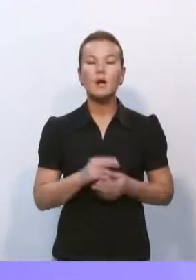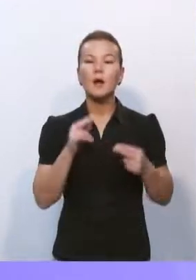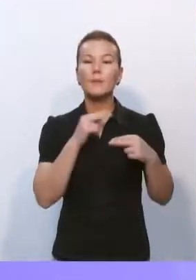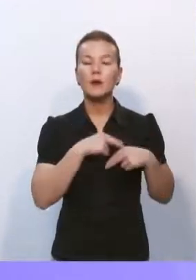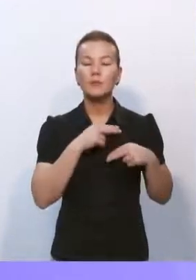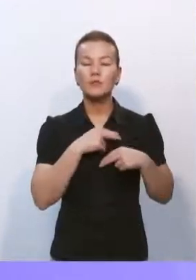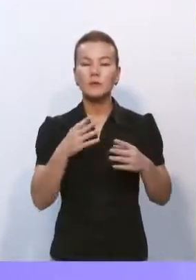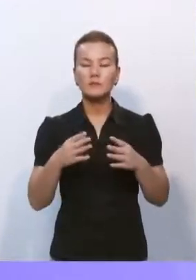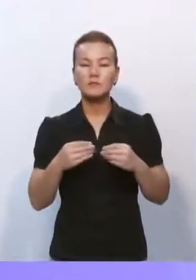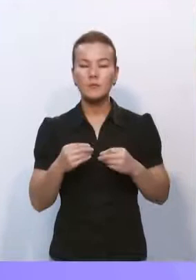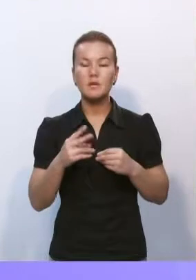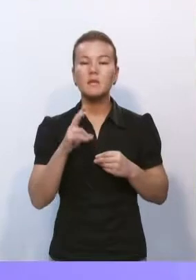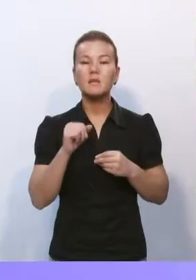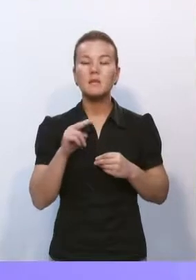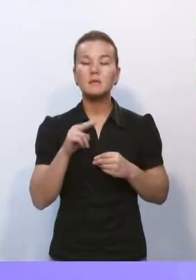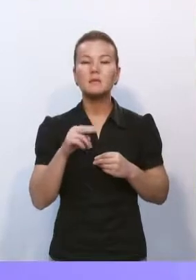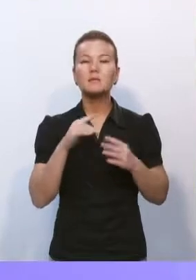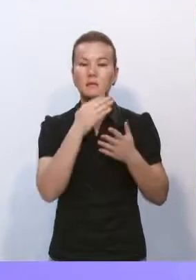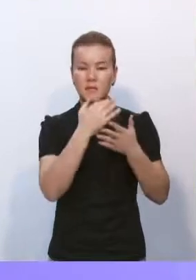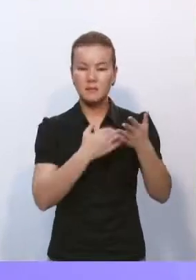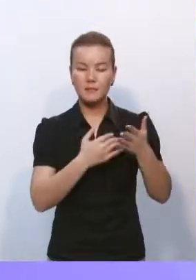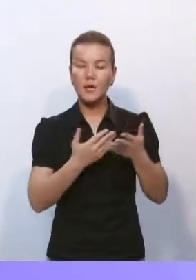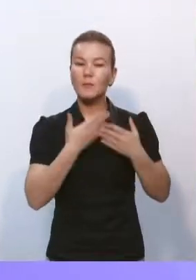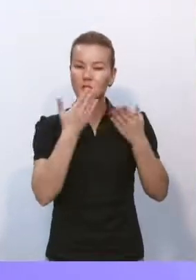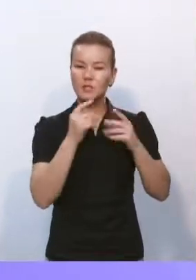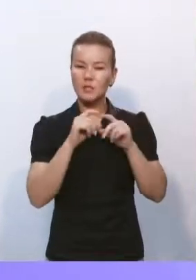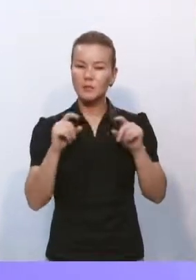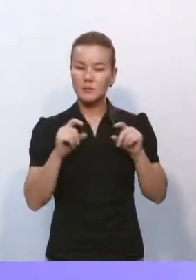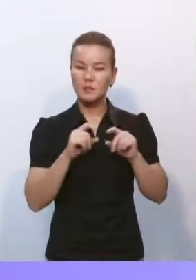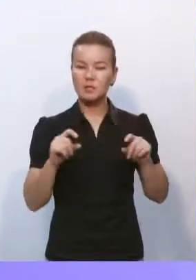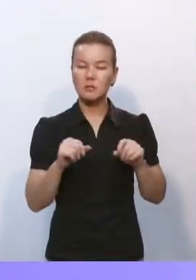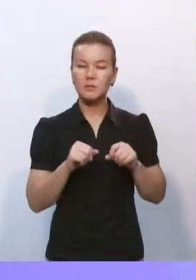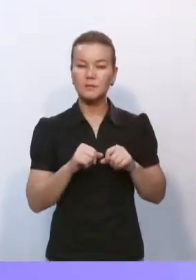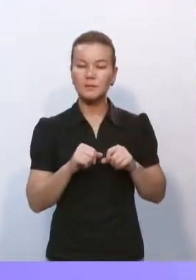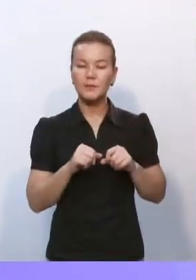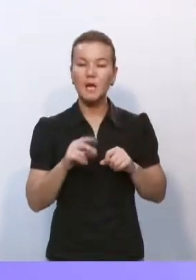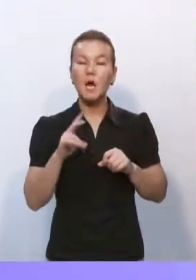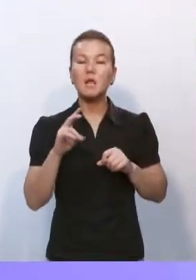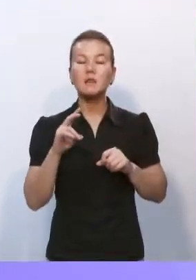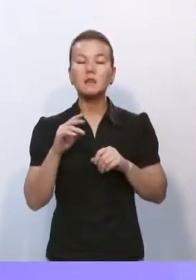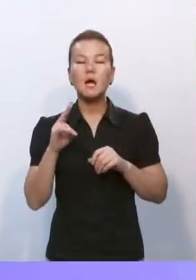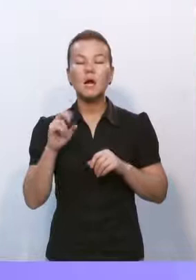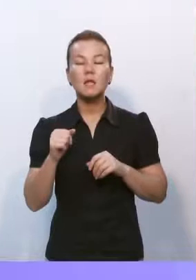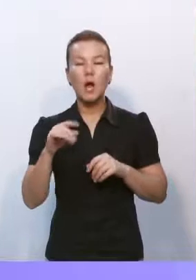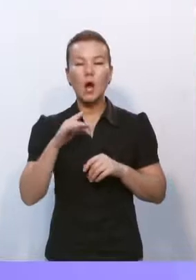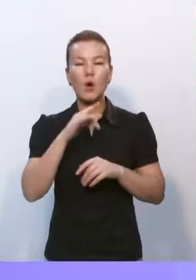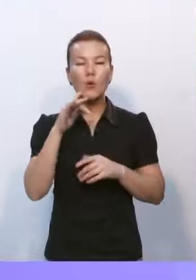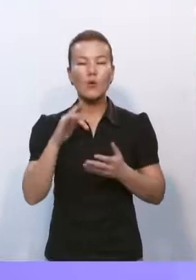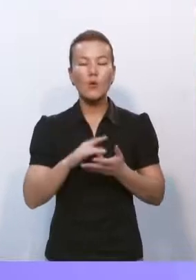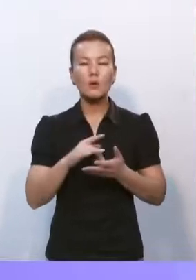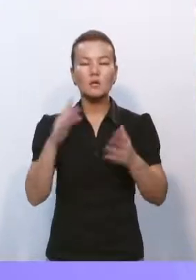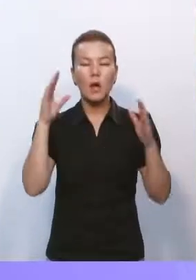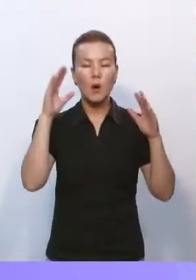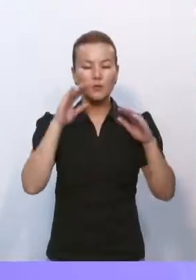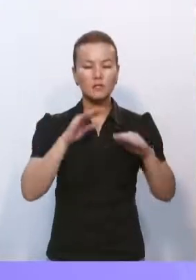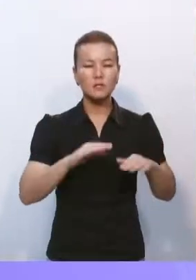Поработаем с вами над текстом. Прочитайте предложение. На город опустилась